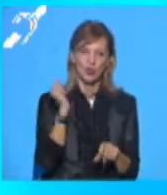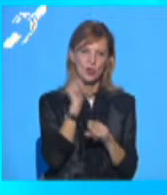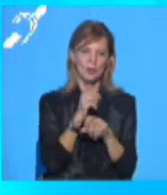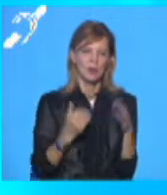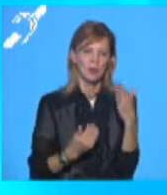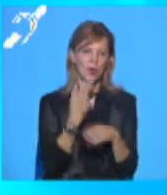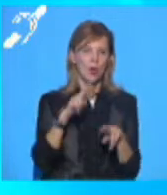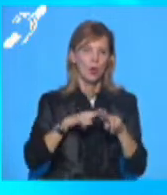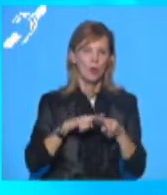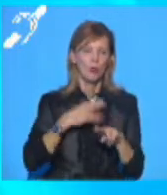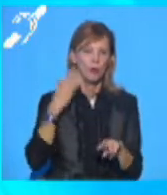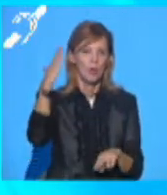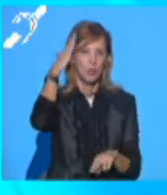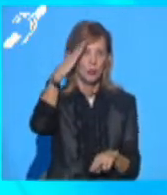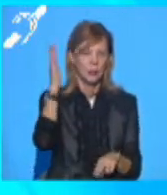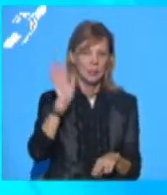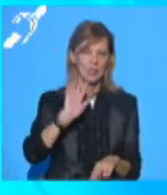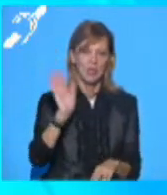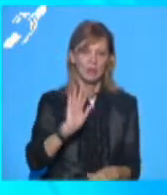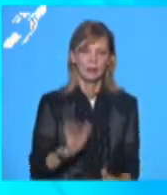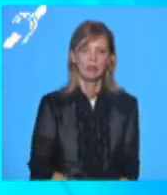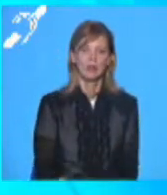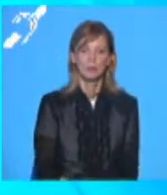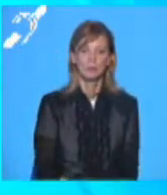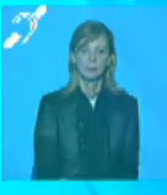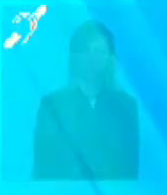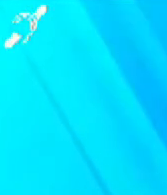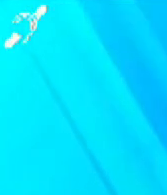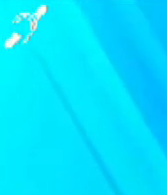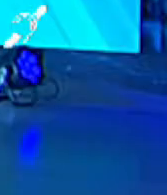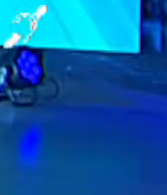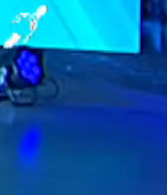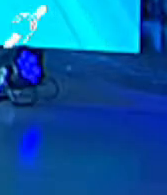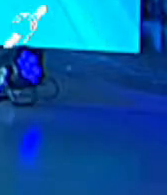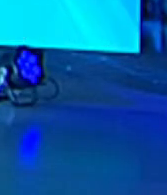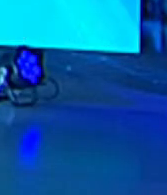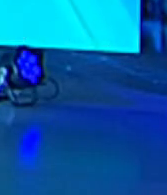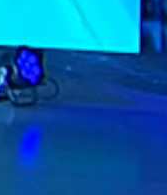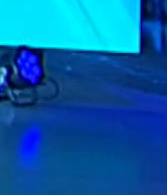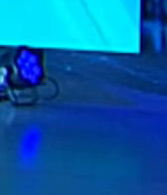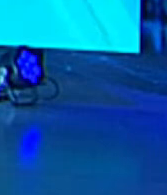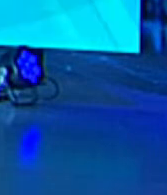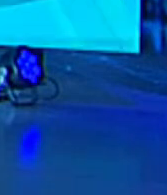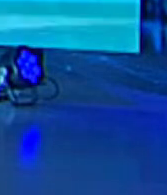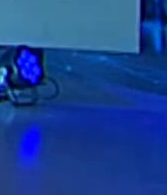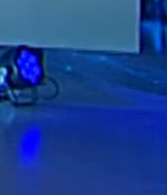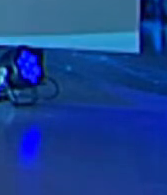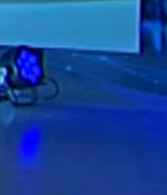săptămână nouă, așa cum vă doriți. La revedere!